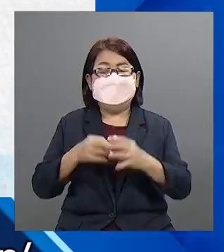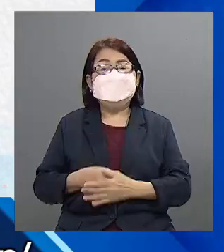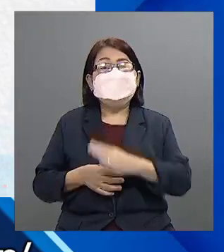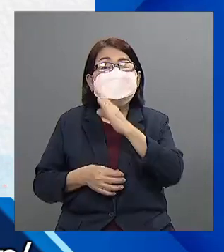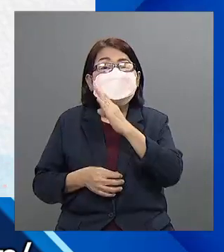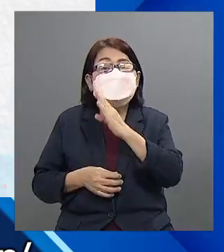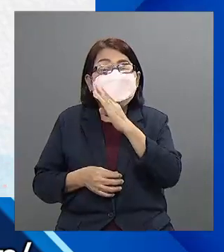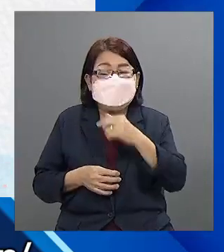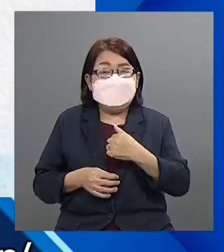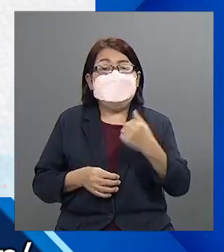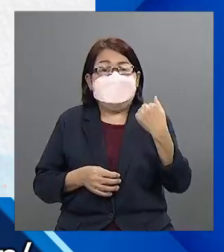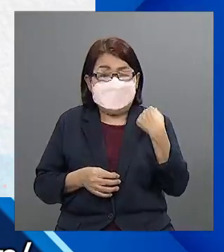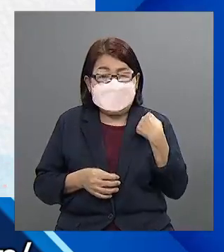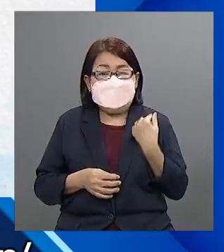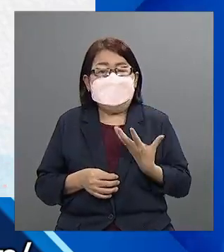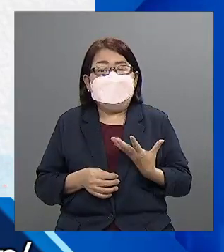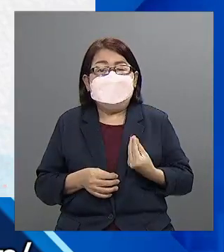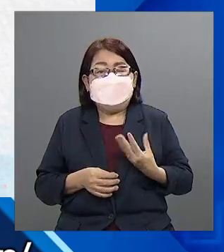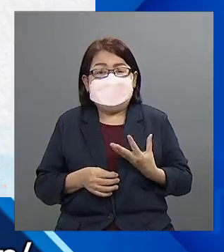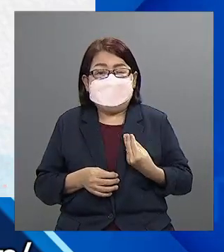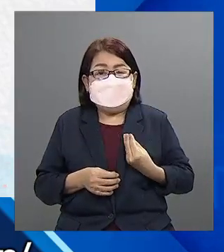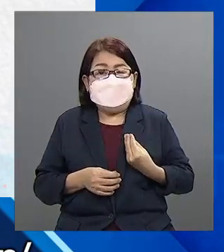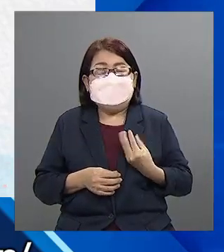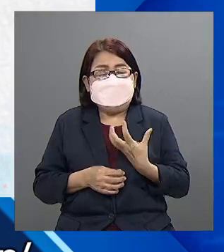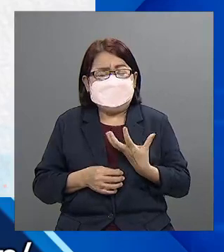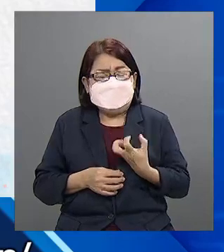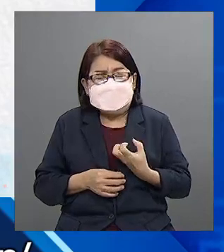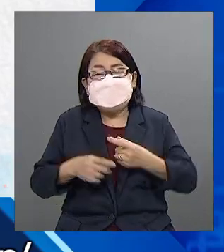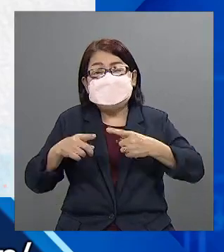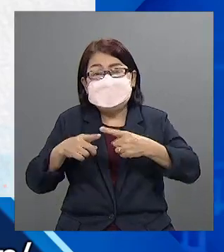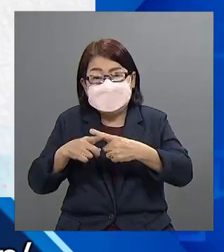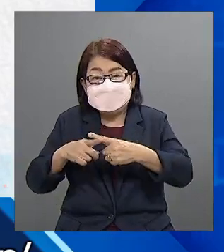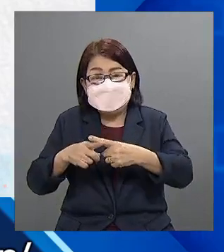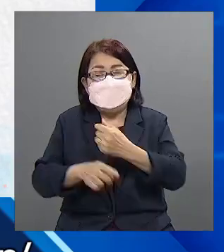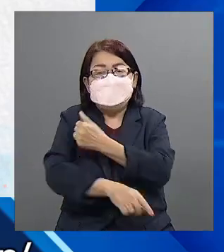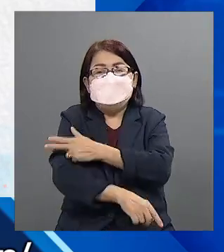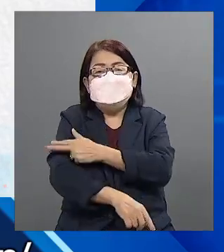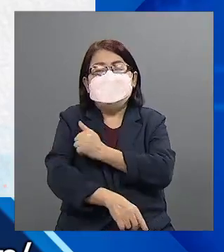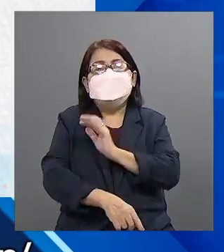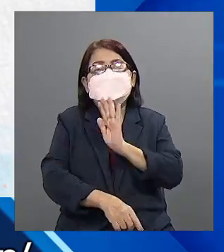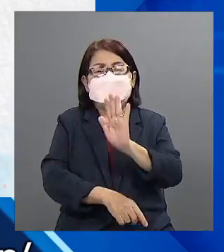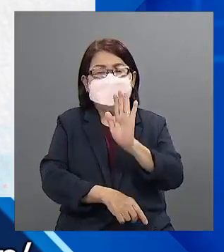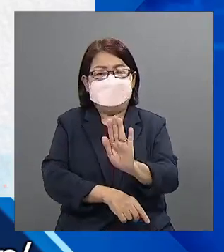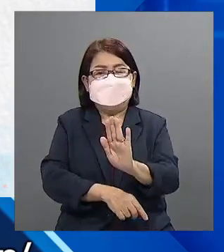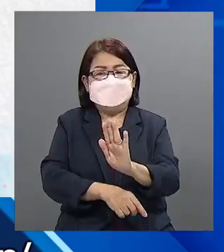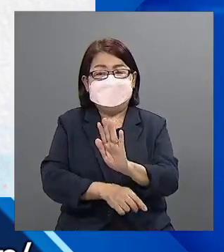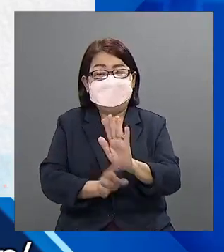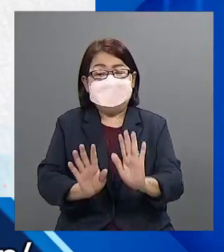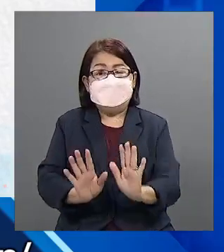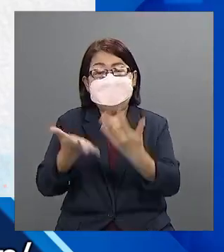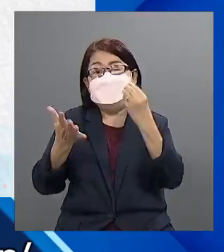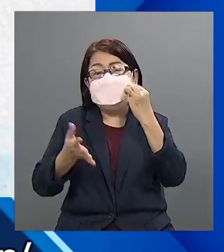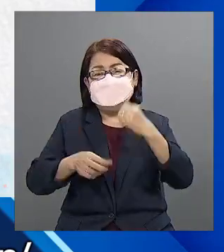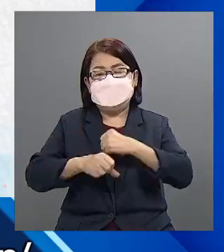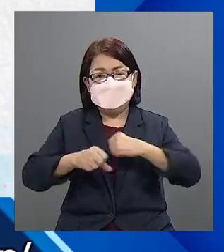เรื่องของกล้ามเนื้อหัวใจอักเสบอะค่ะก็จะไม่แนะนำให้ออกกำลังทันทีถ้ามีภาวะนี้ควรจะ